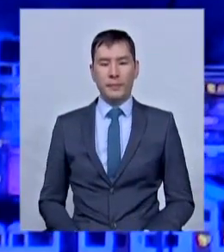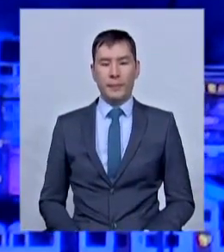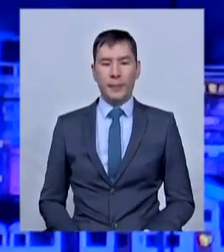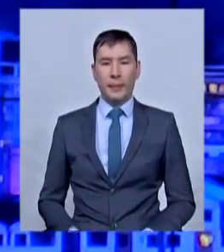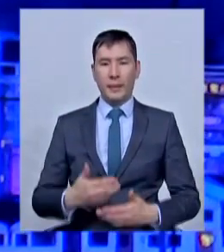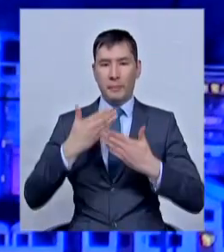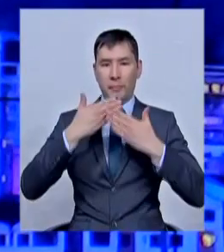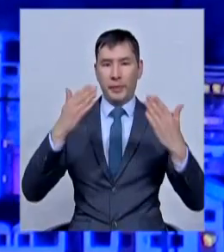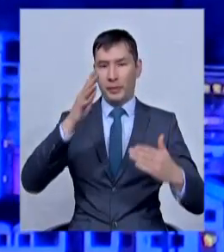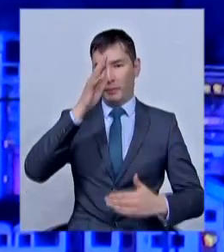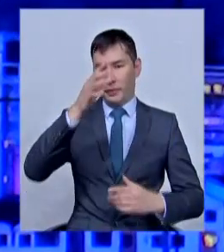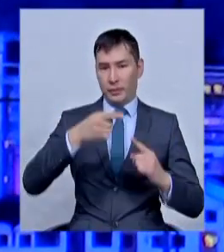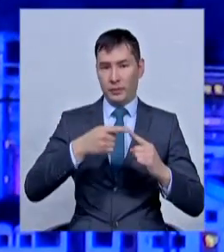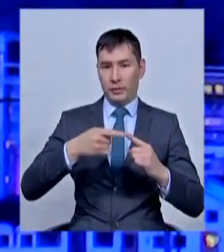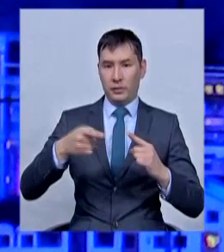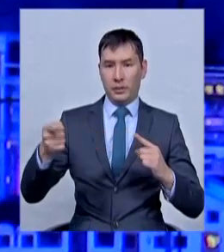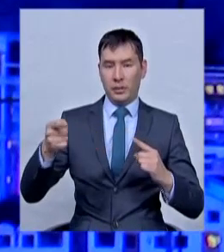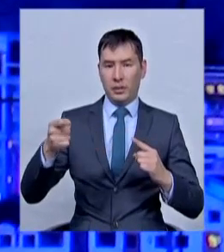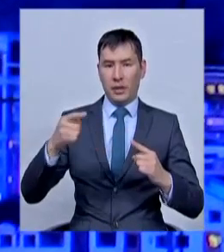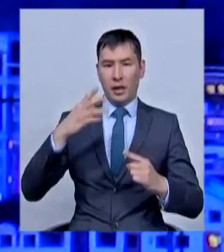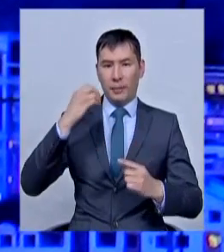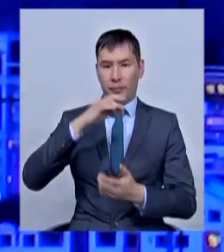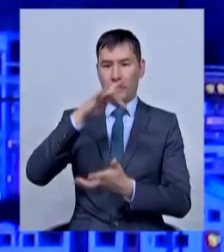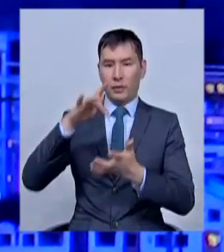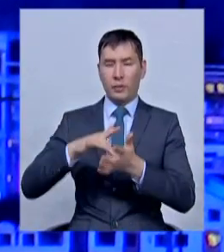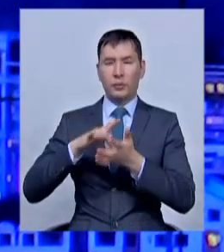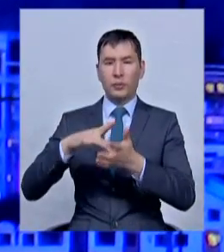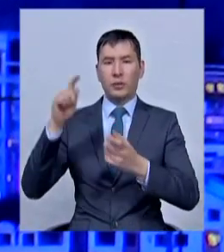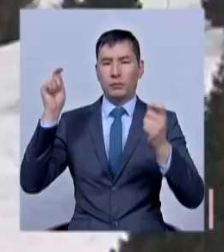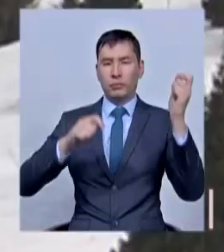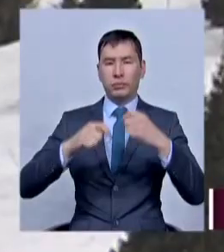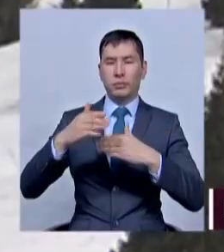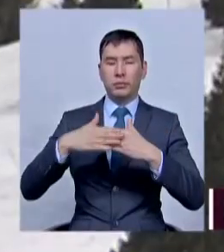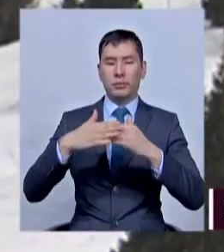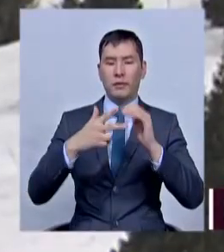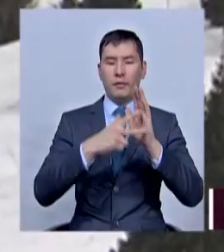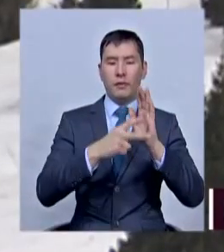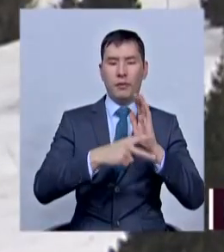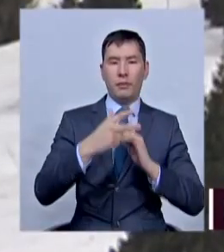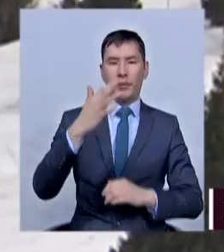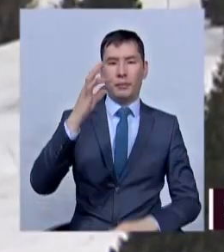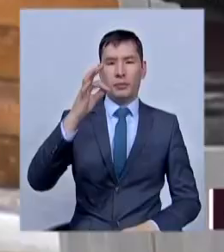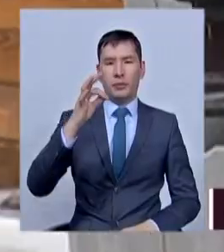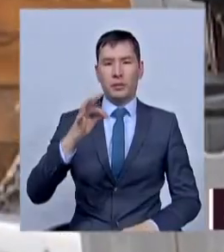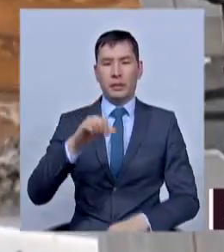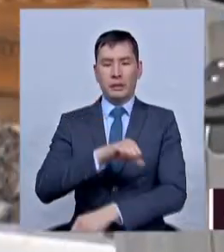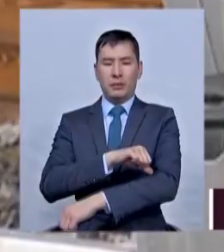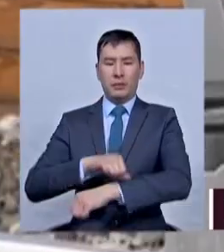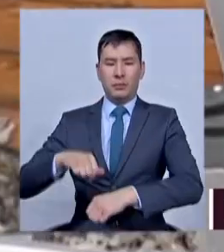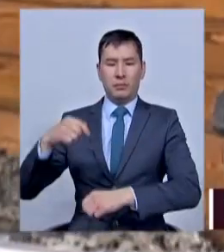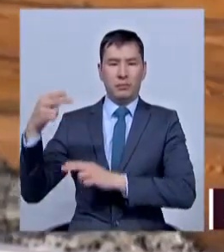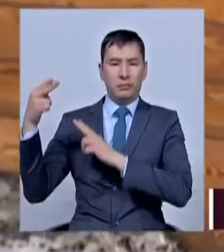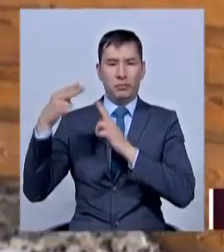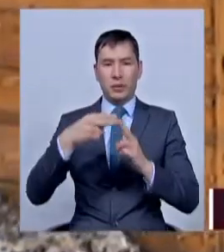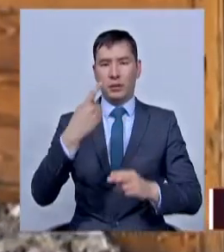Соңғы 5 жылда Алматыға келген туристердің жалпы саны 85%-ға артқан. Оның ішінде шетелден келетіндер саны 1,5